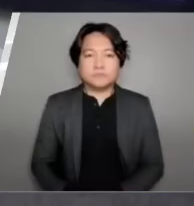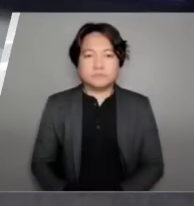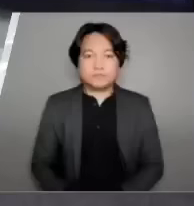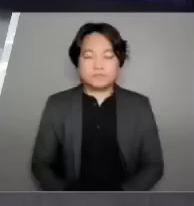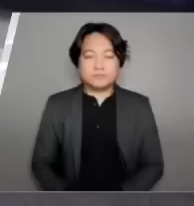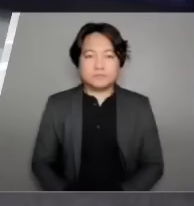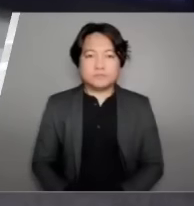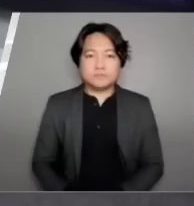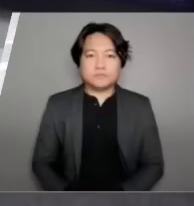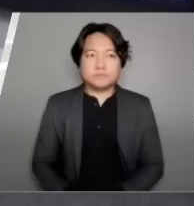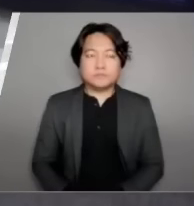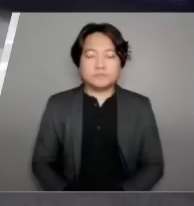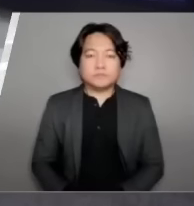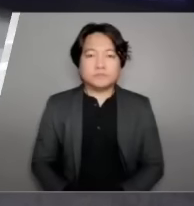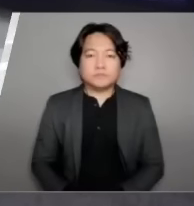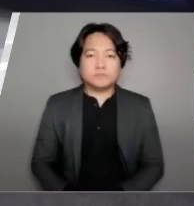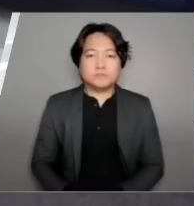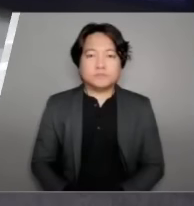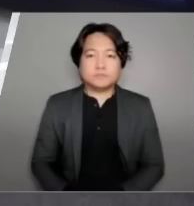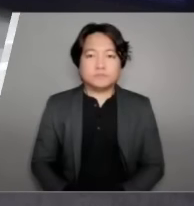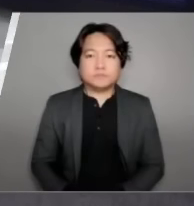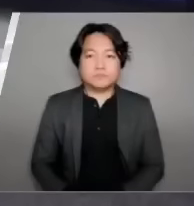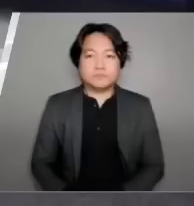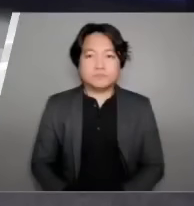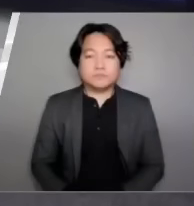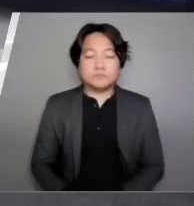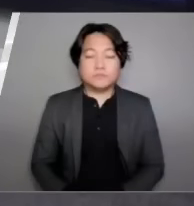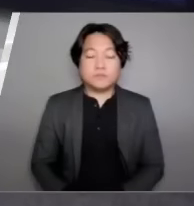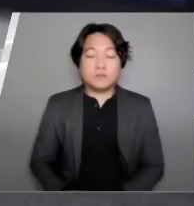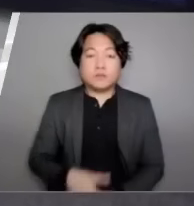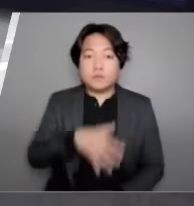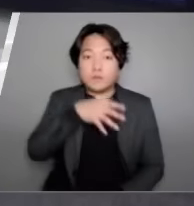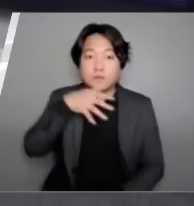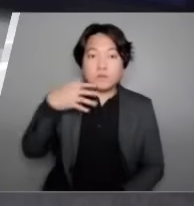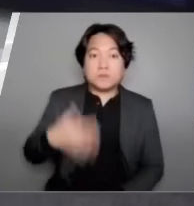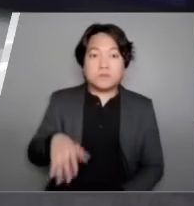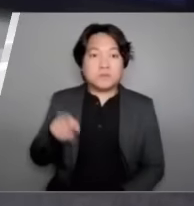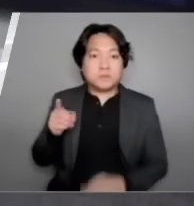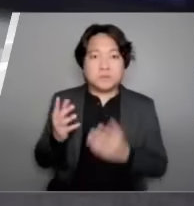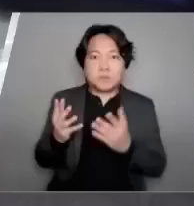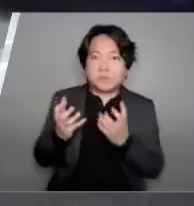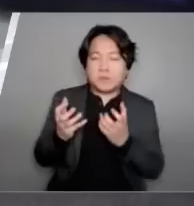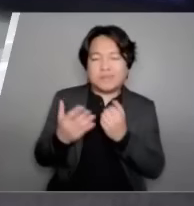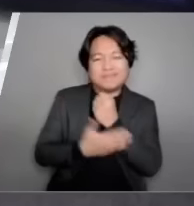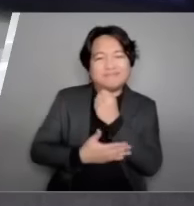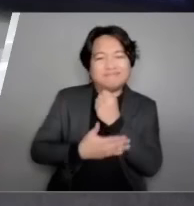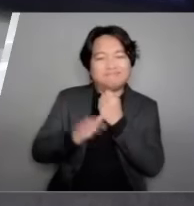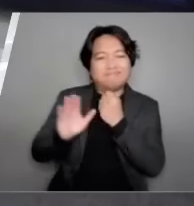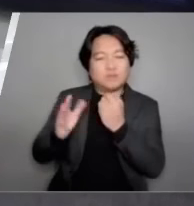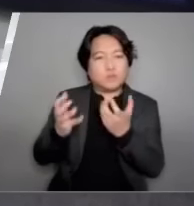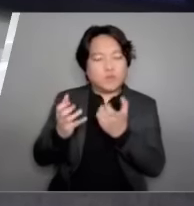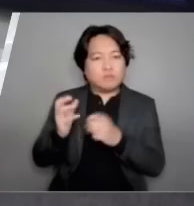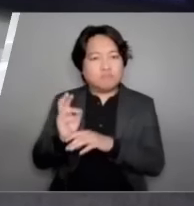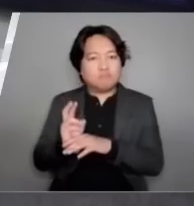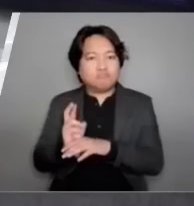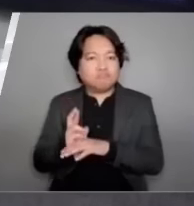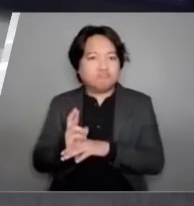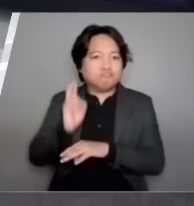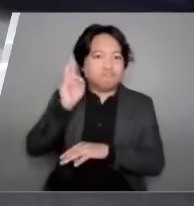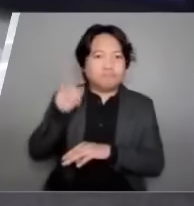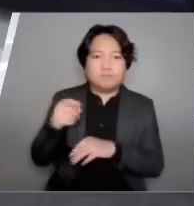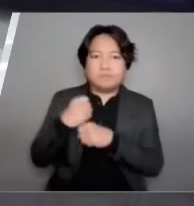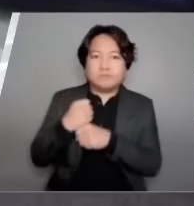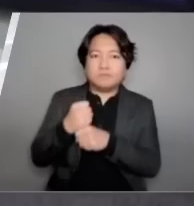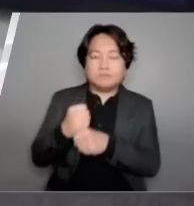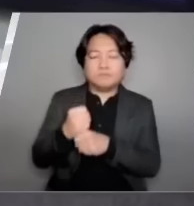Balak ng Russia na muling gumawa ng intermediate at short-range nuclear-capable missiles. Kasunod yan ang pagpapadala ng Amerika ng weapon system